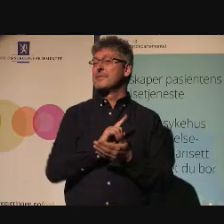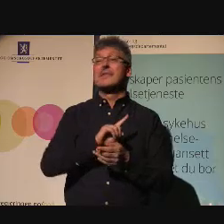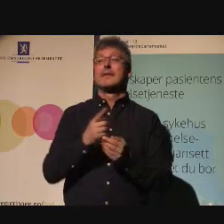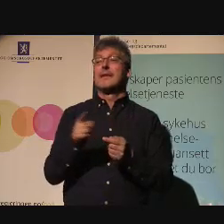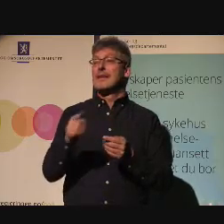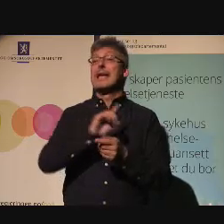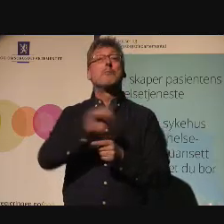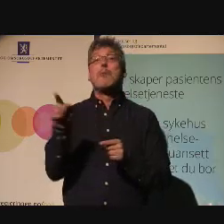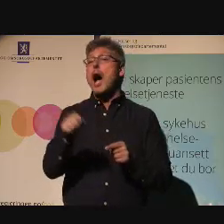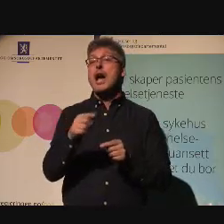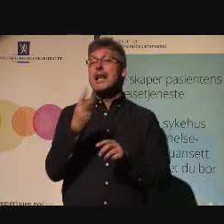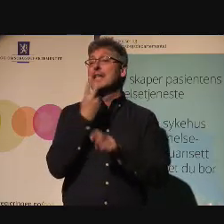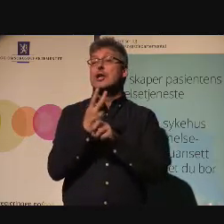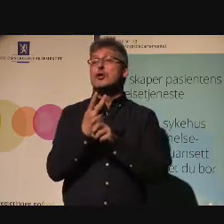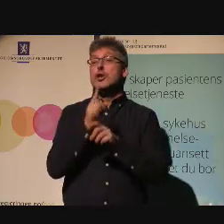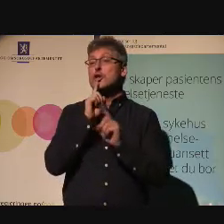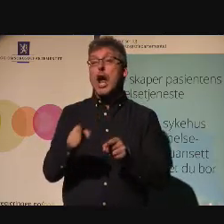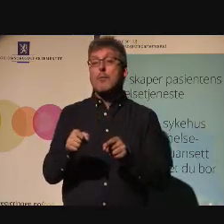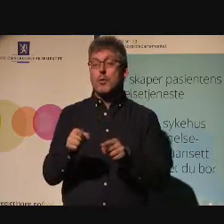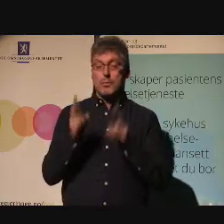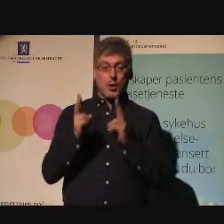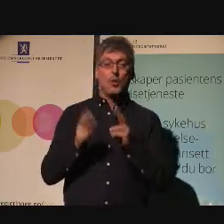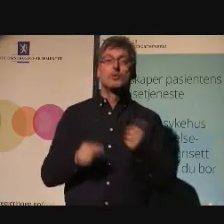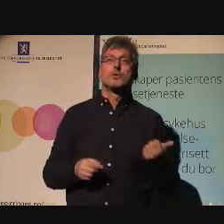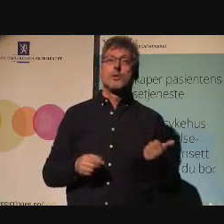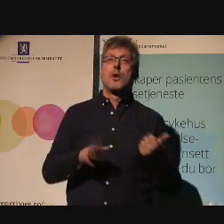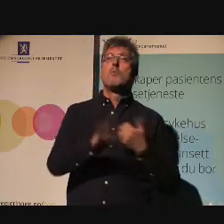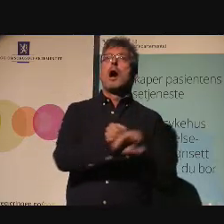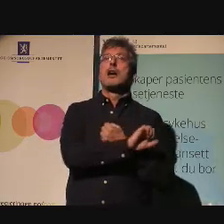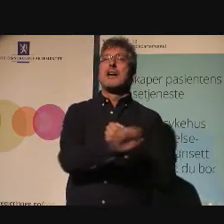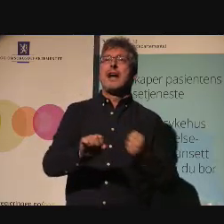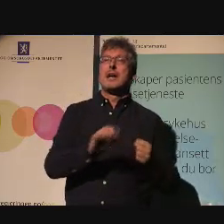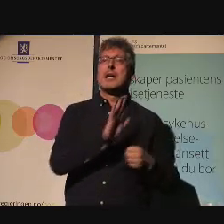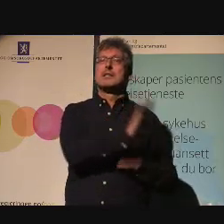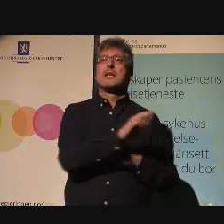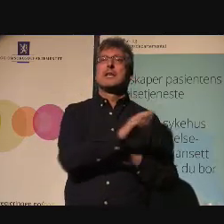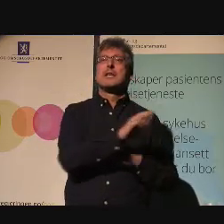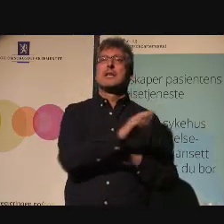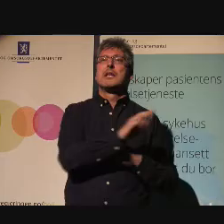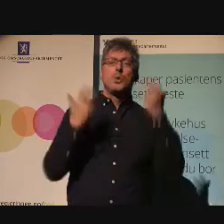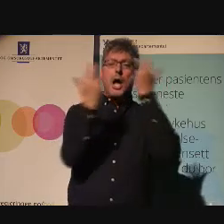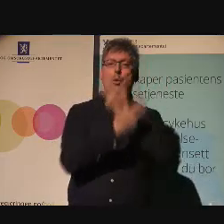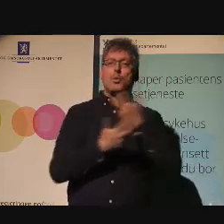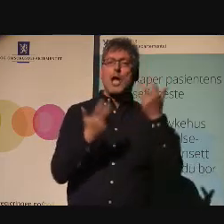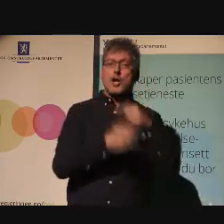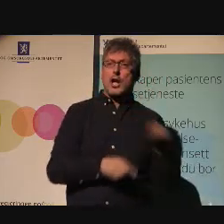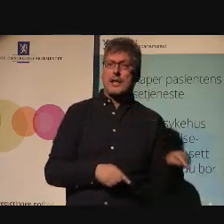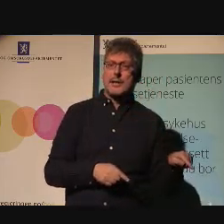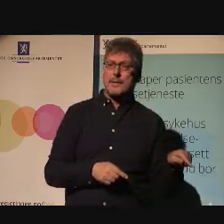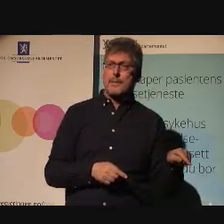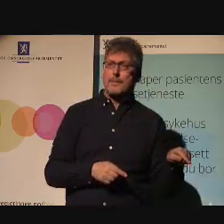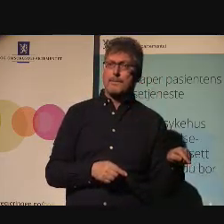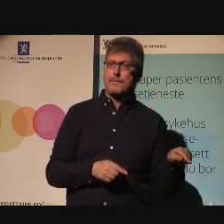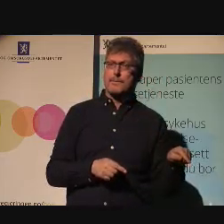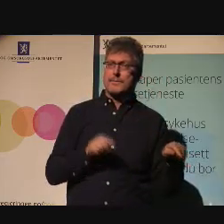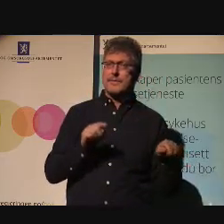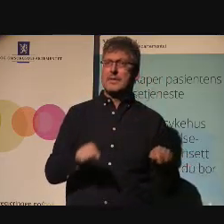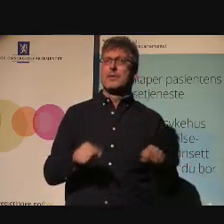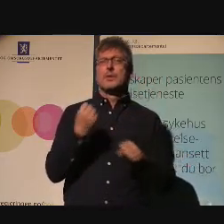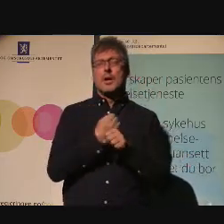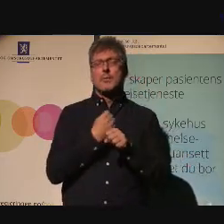tilsynsrapporten, men også i barnevernets store undersøkelse, i det arbeidet som brukerplanen har